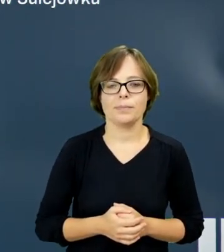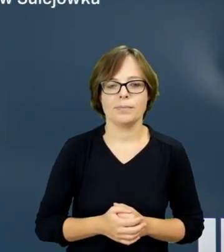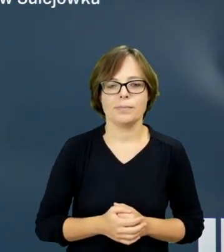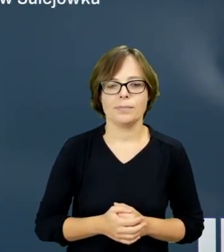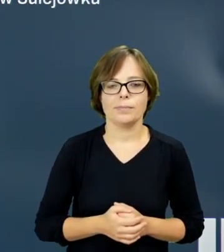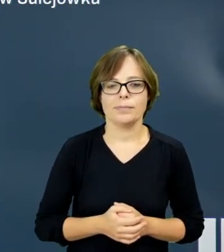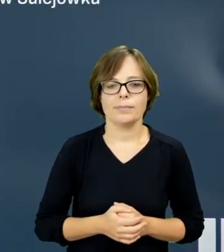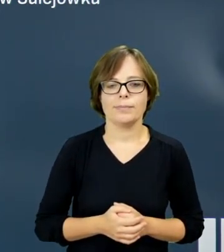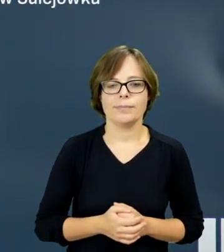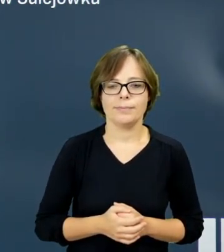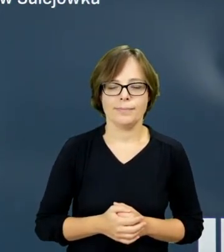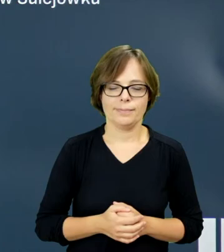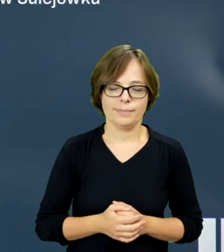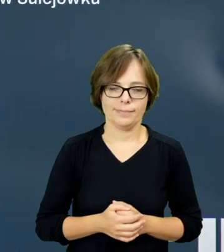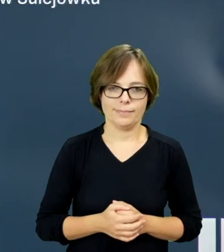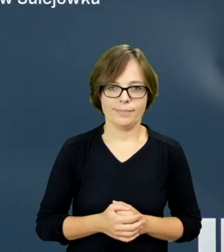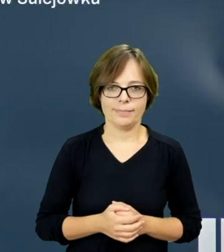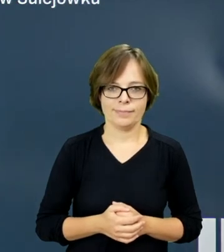Co to?